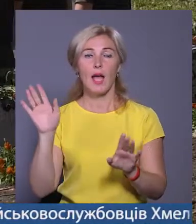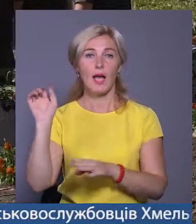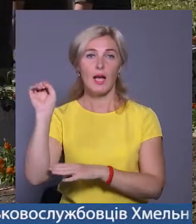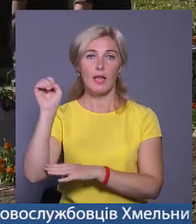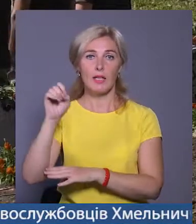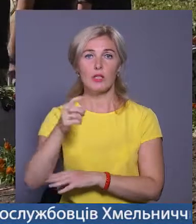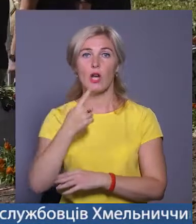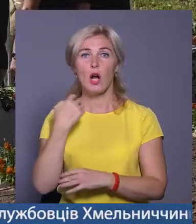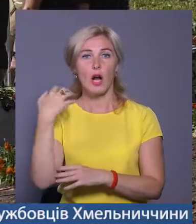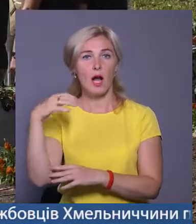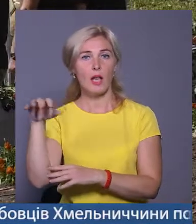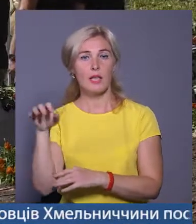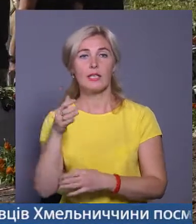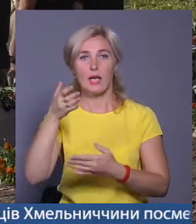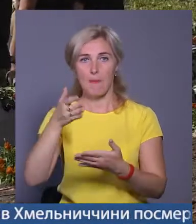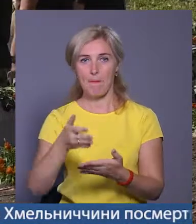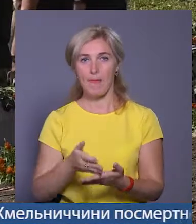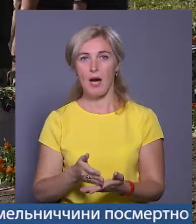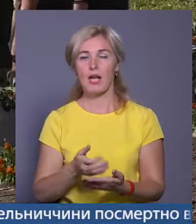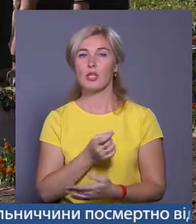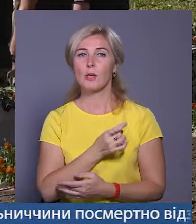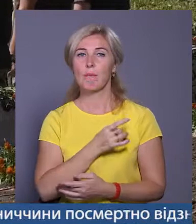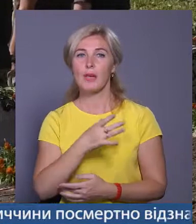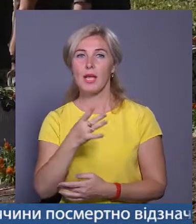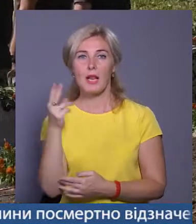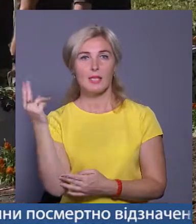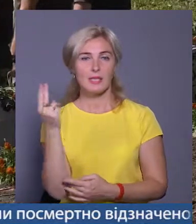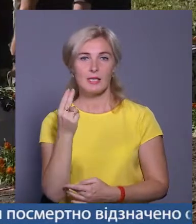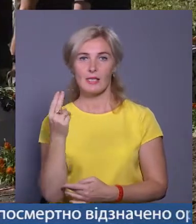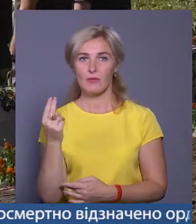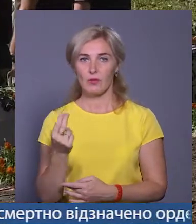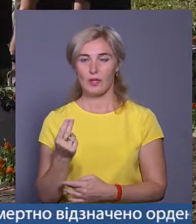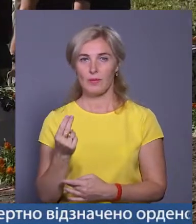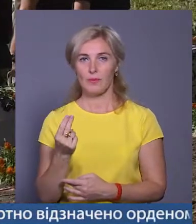калина, маєш білий цвіт.